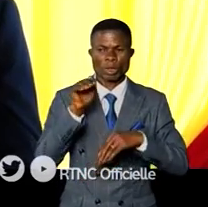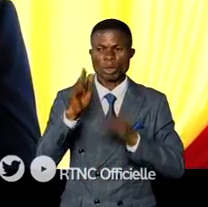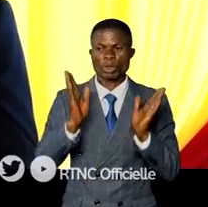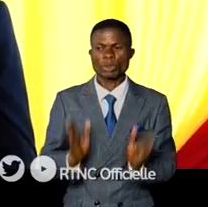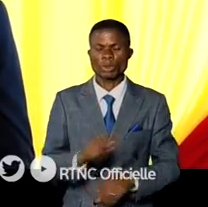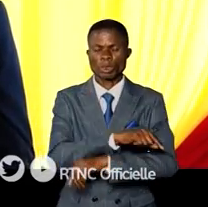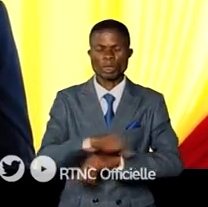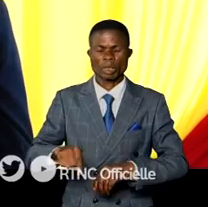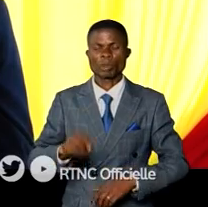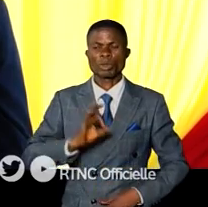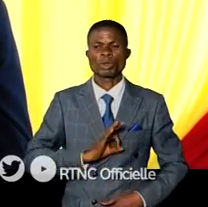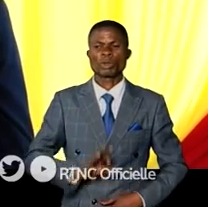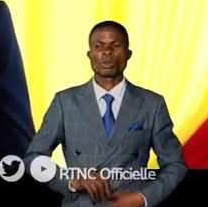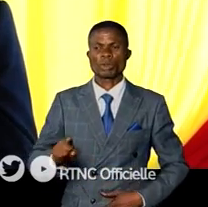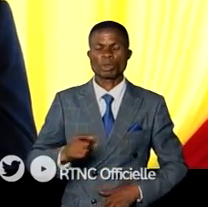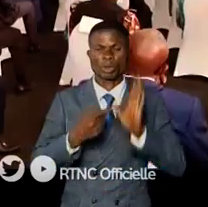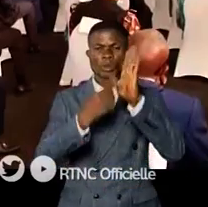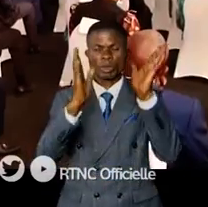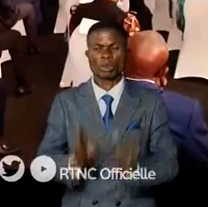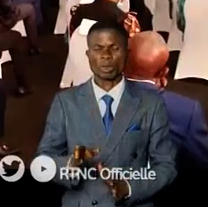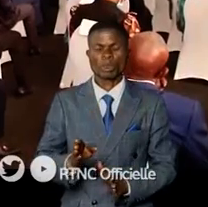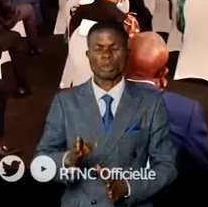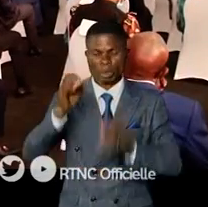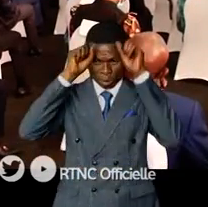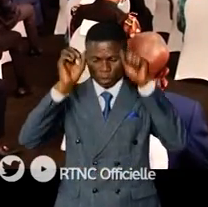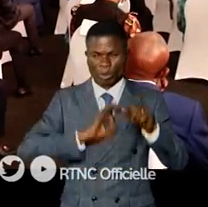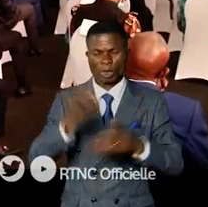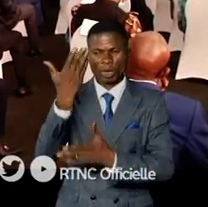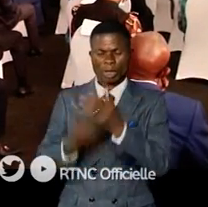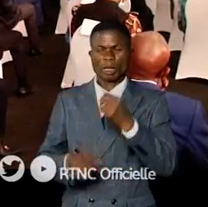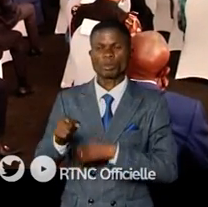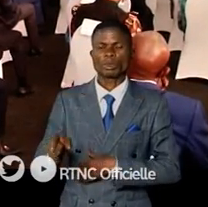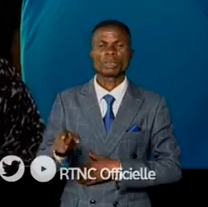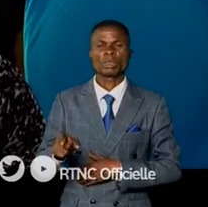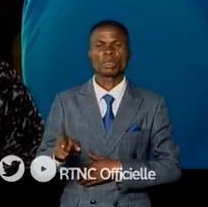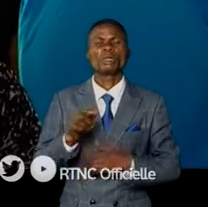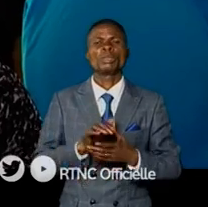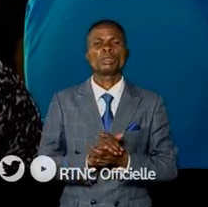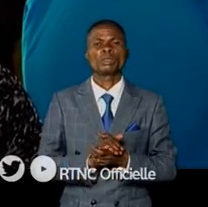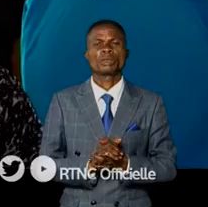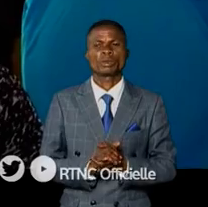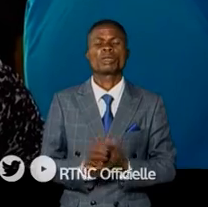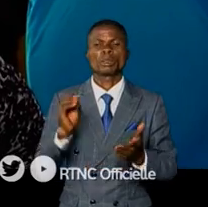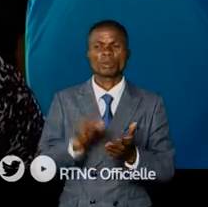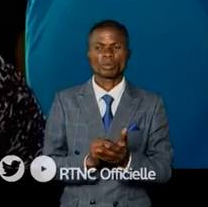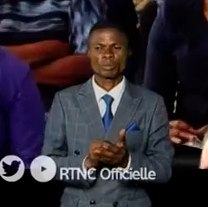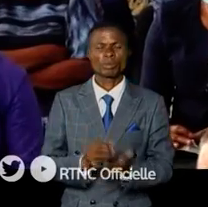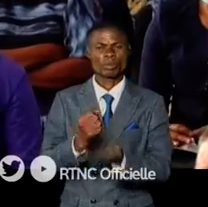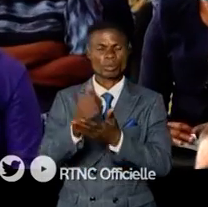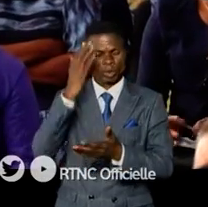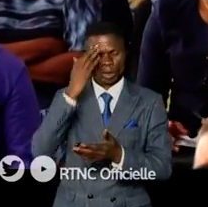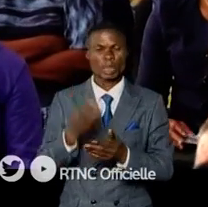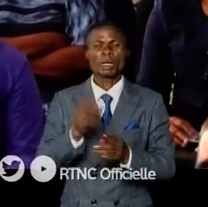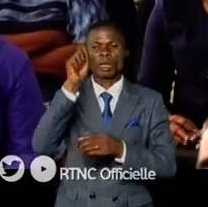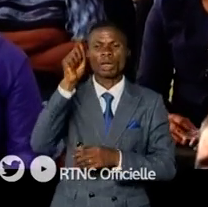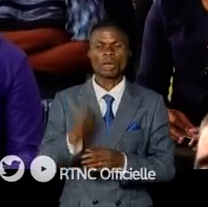chef de l'État Guilain Nyembo, représentant personnel du président de la République Félix Antoine Tshisekedi Tshilombo. Il s'est agi de faire connaître les résultats